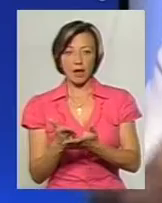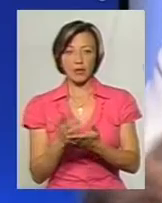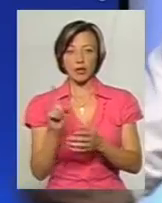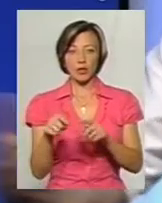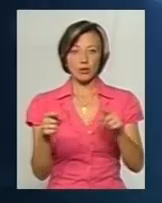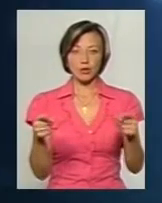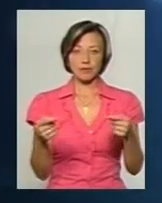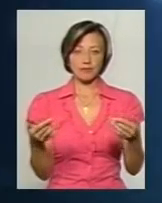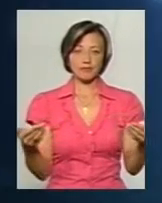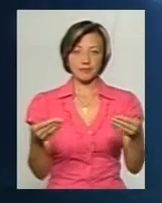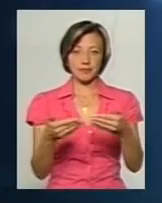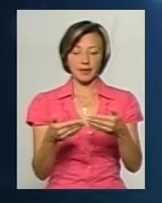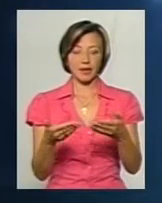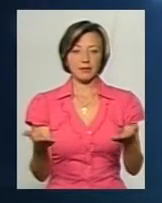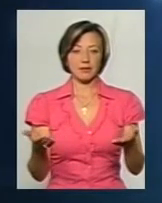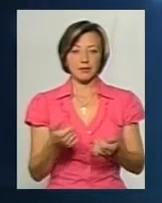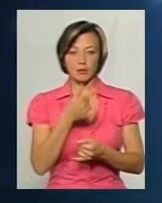найти никак не могут себя.